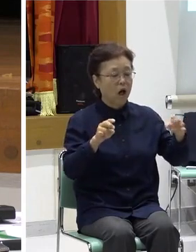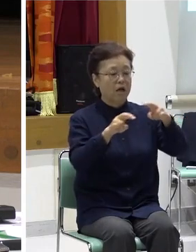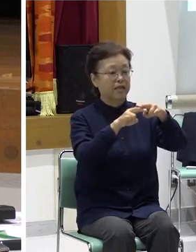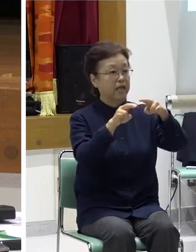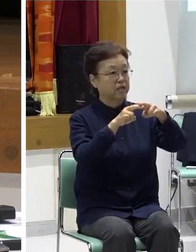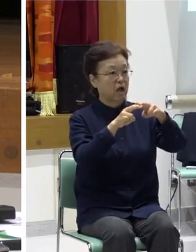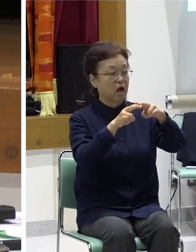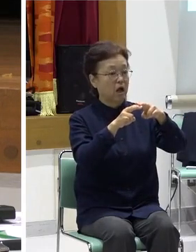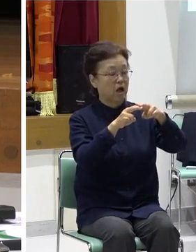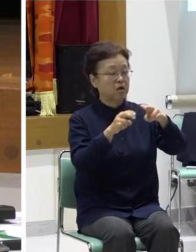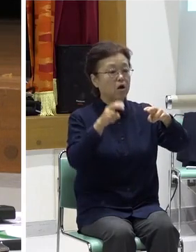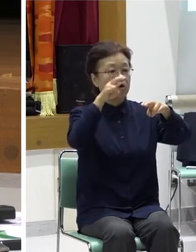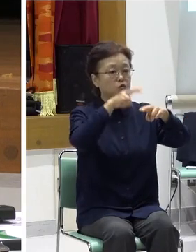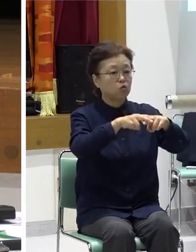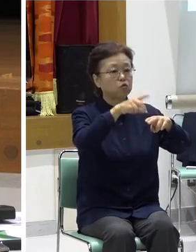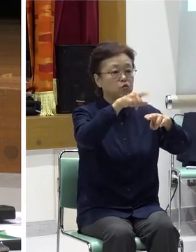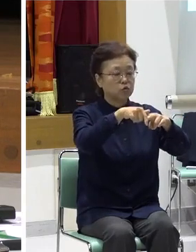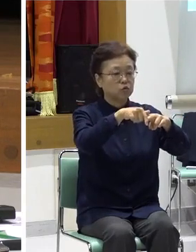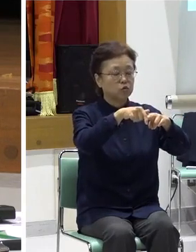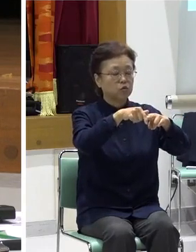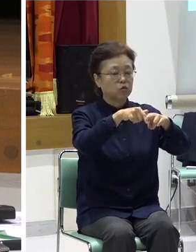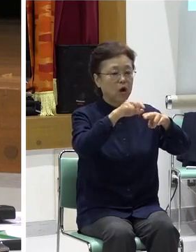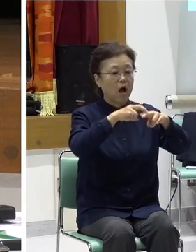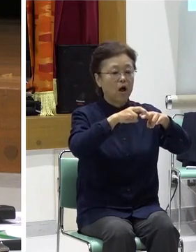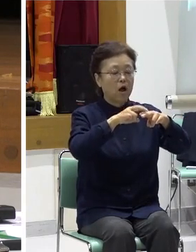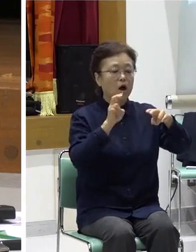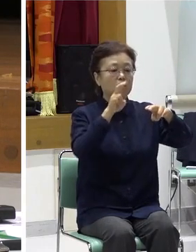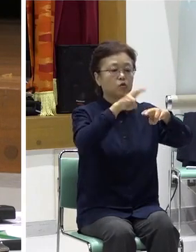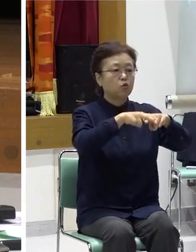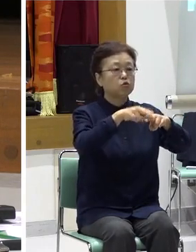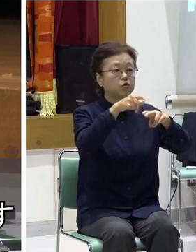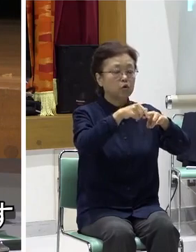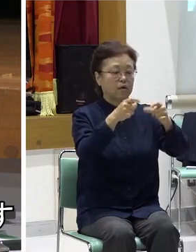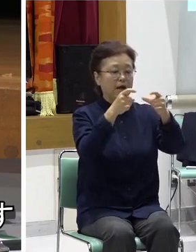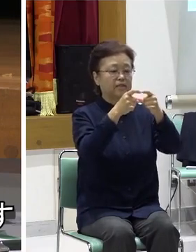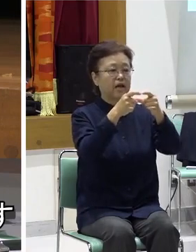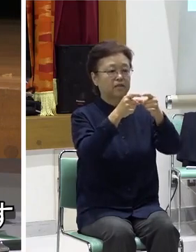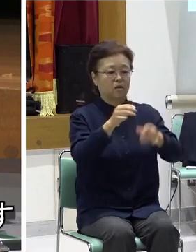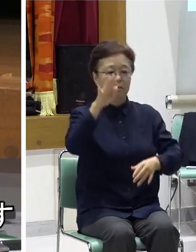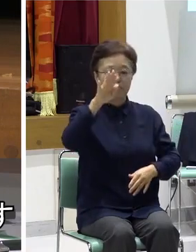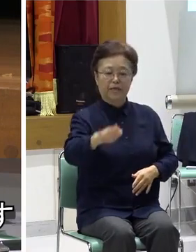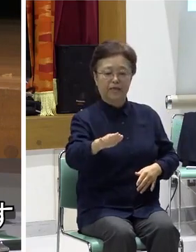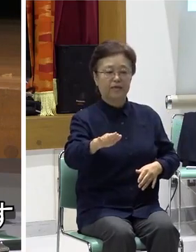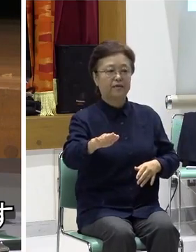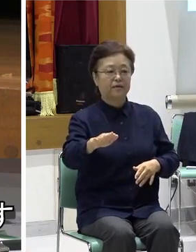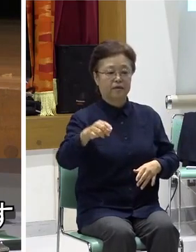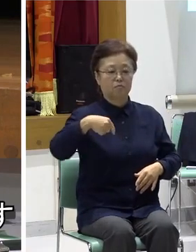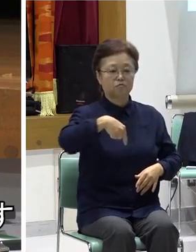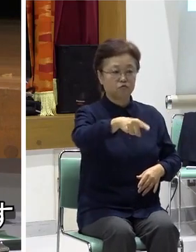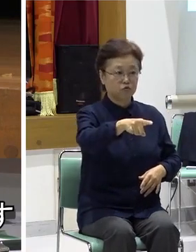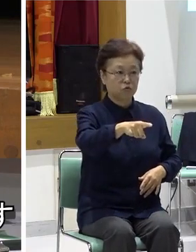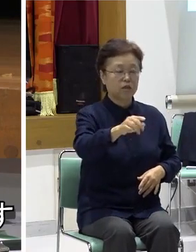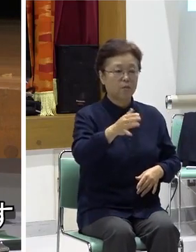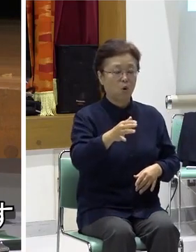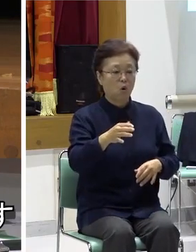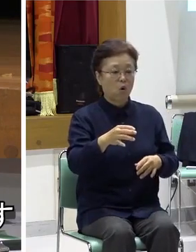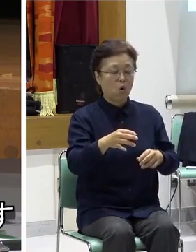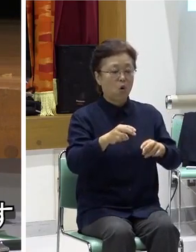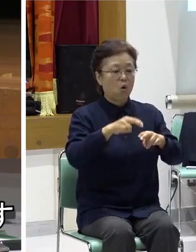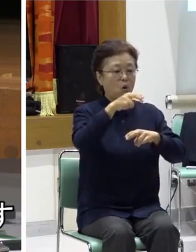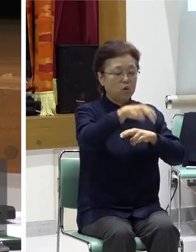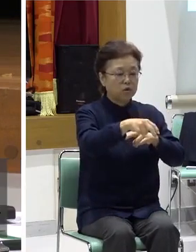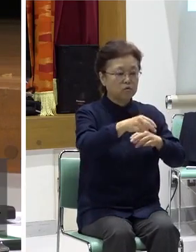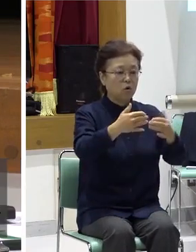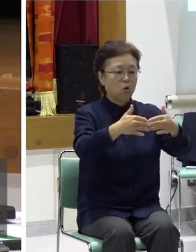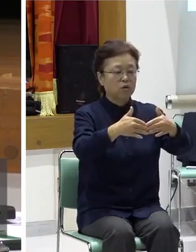乗られたんですけど、降りるときに、乗ったときはね、チャージ式のでこう、ピッとして乗られまして、降りるときにピッとしたら出れないん